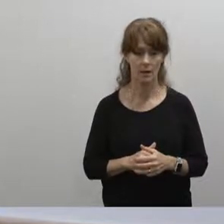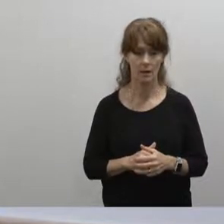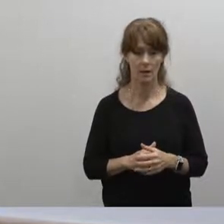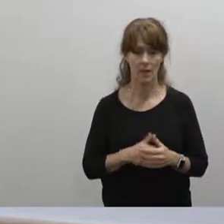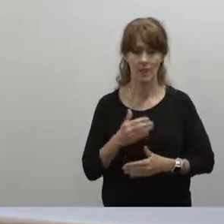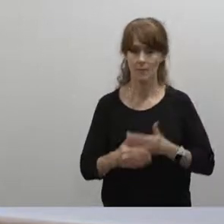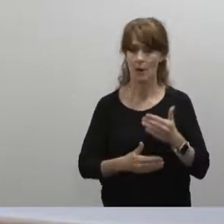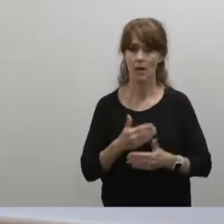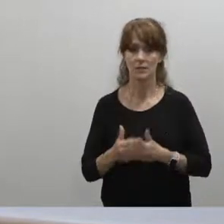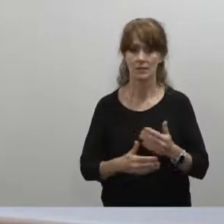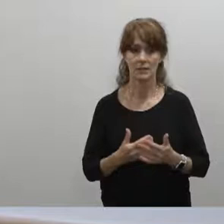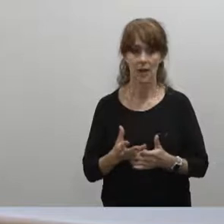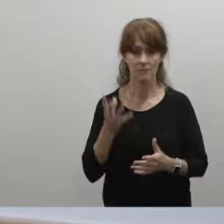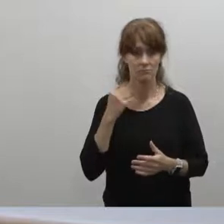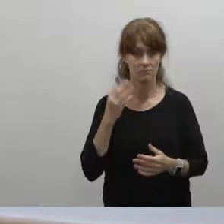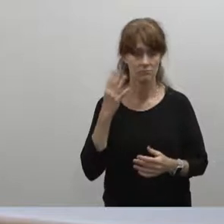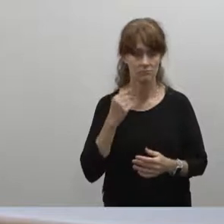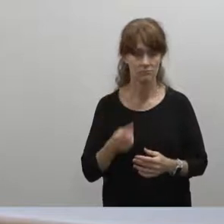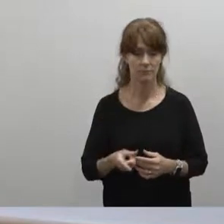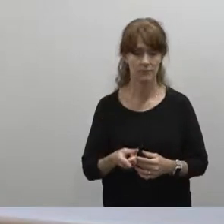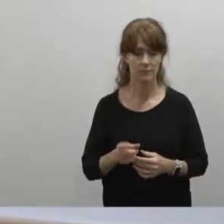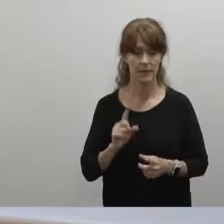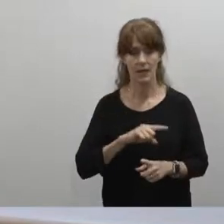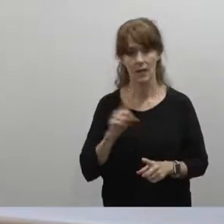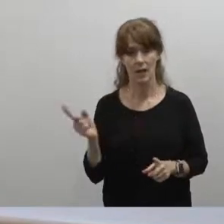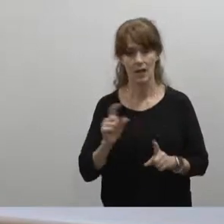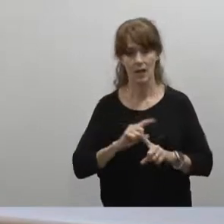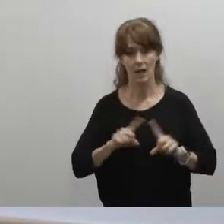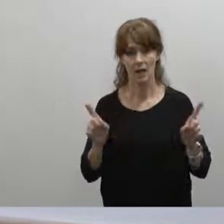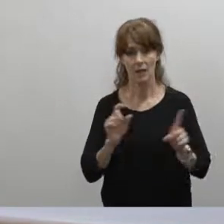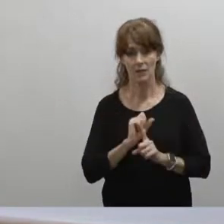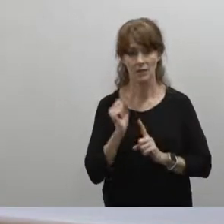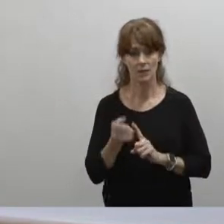ca nạc ca mạ ca xả lạ riêng đó ná